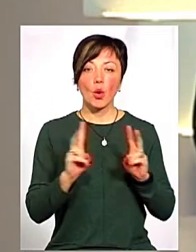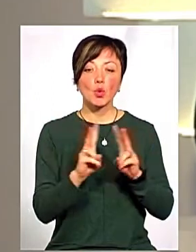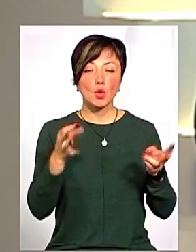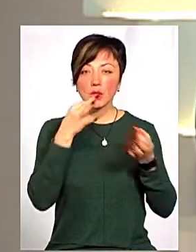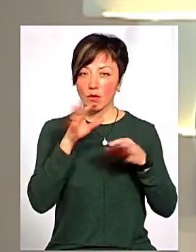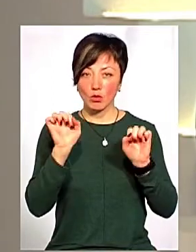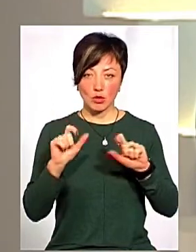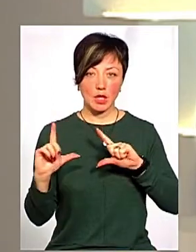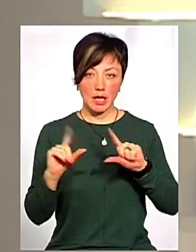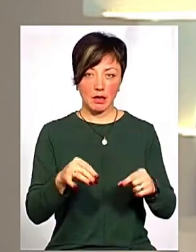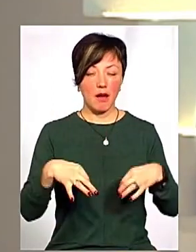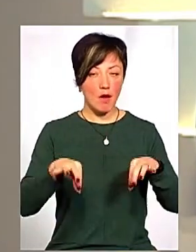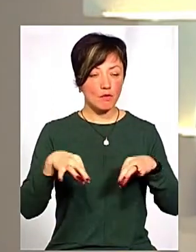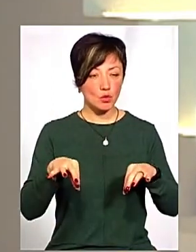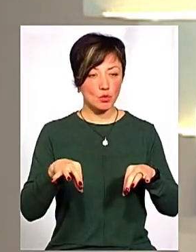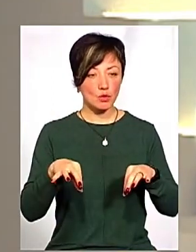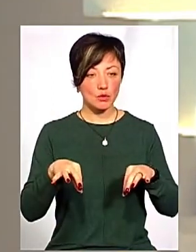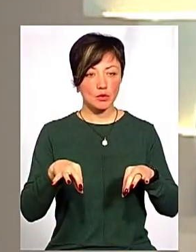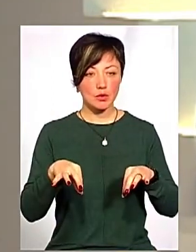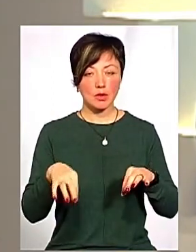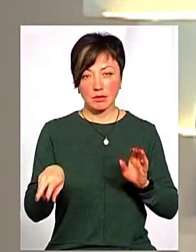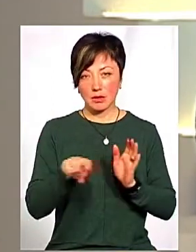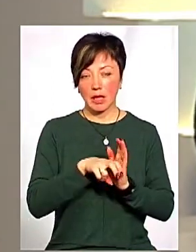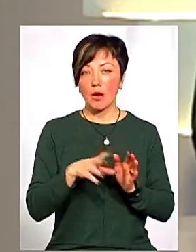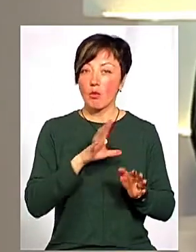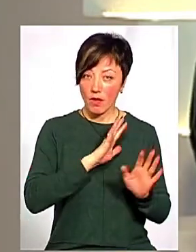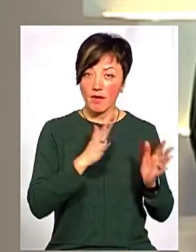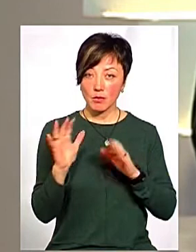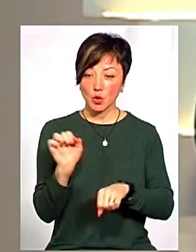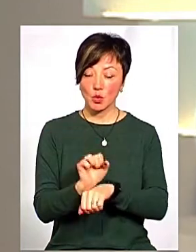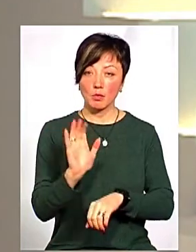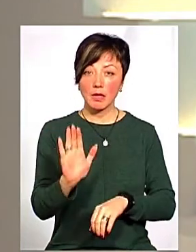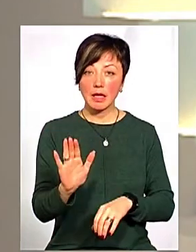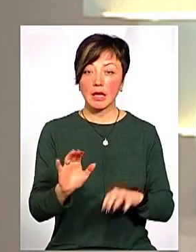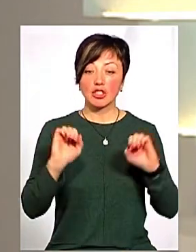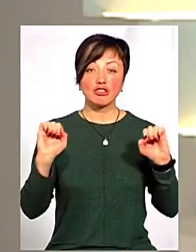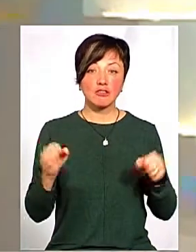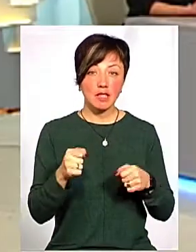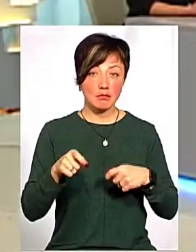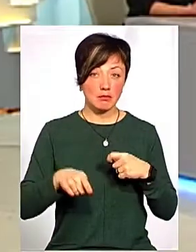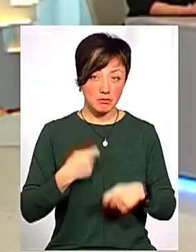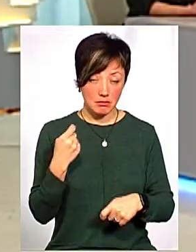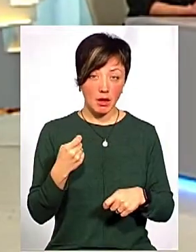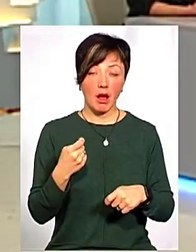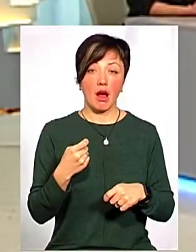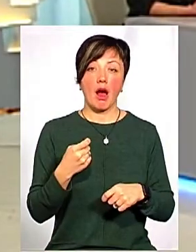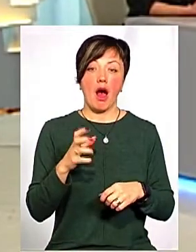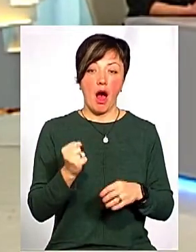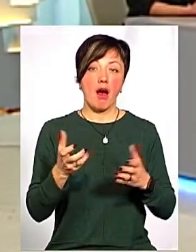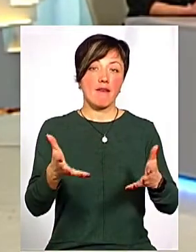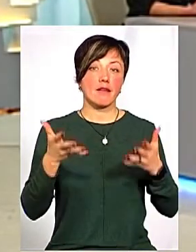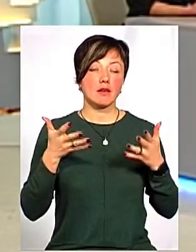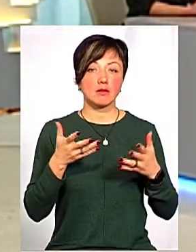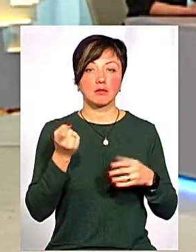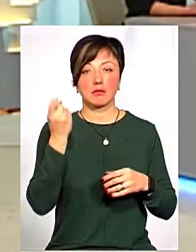хто завгодно може їхати в автівці. А скажіть, чи були такі випадки, що, наприклад, зупинили водія за перевищення швидкості, так? А